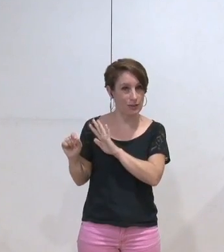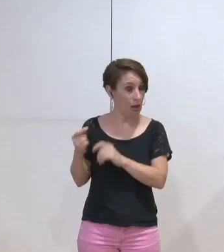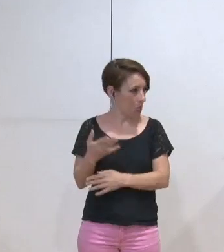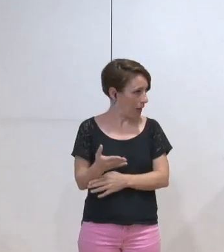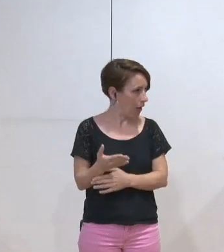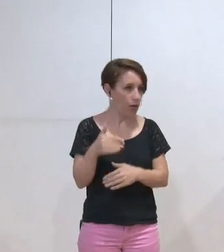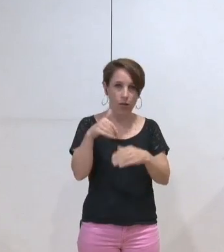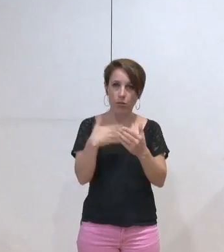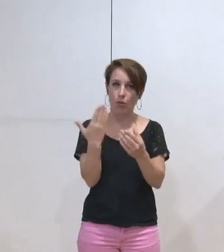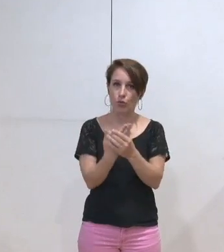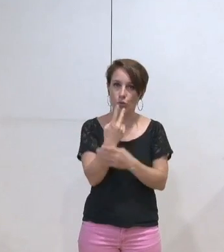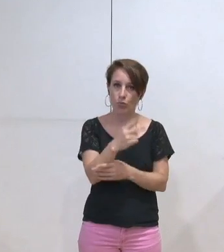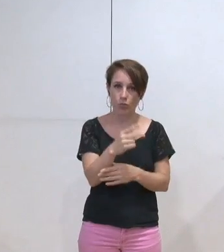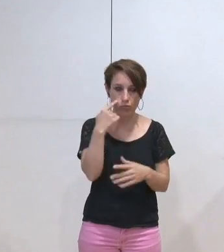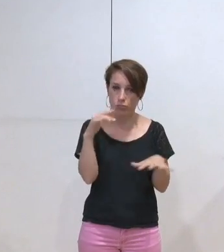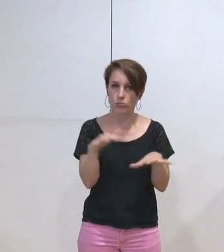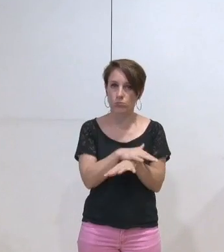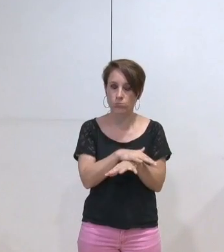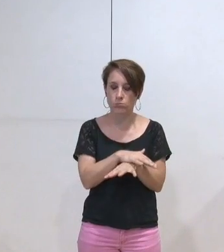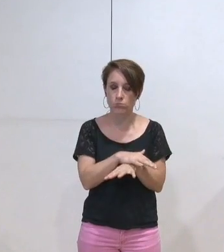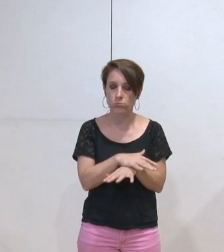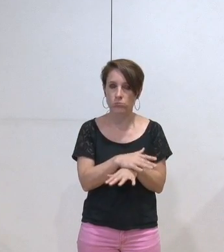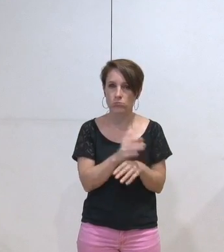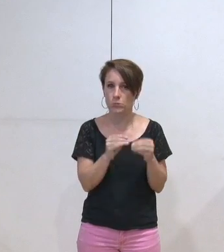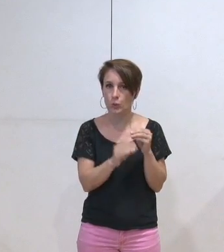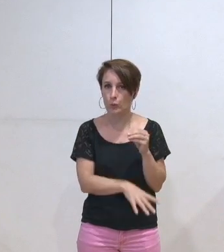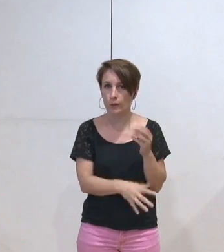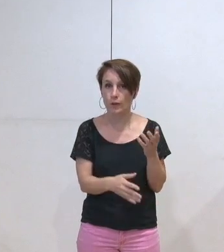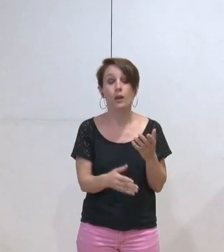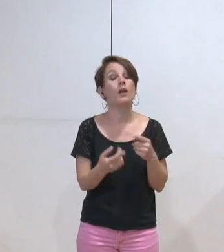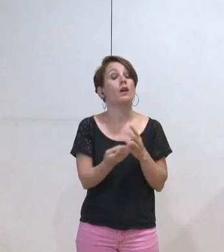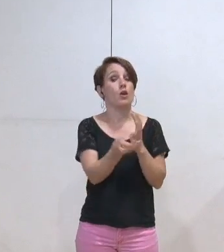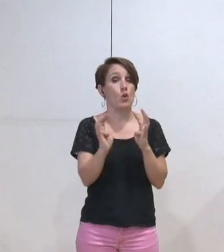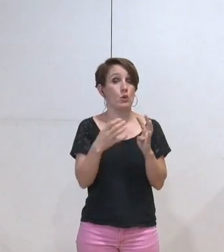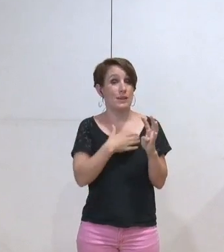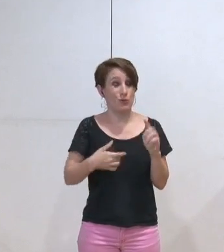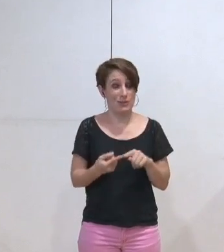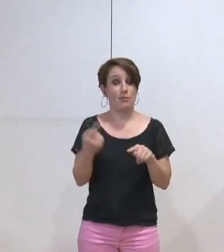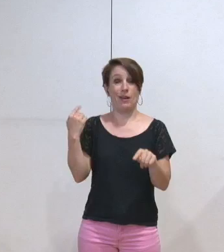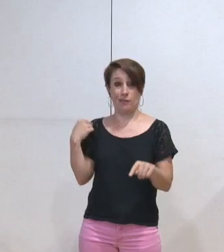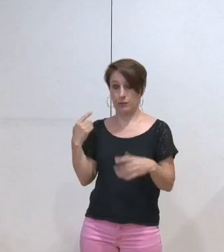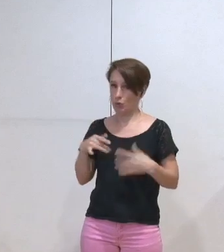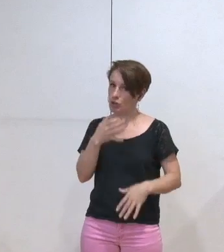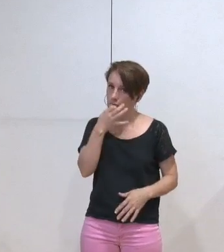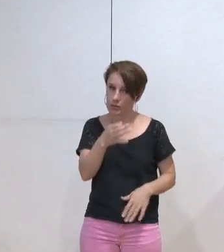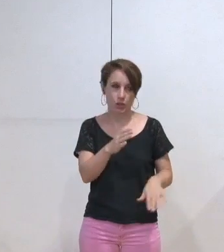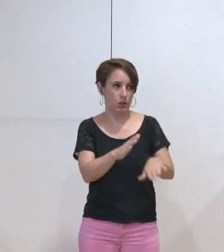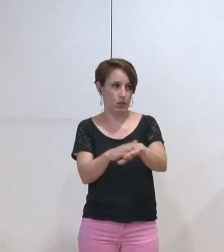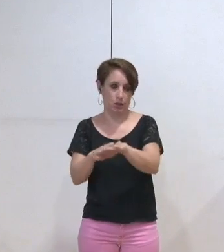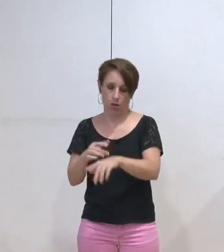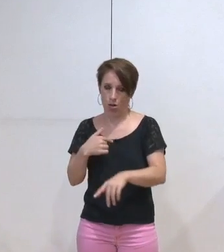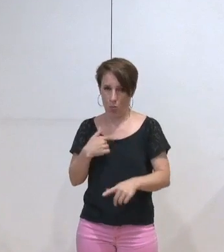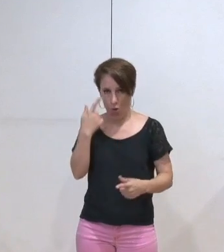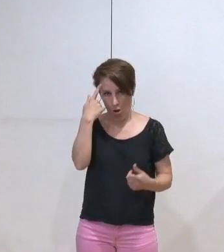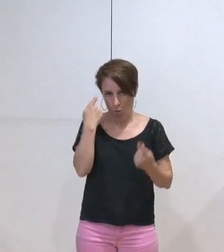dans ce projet et j'ai eu l'occasion de dire lors d'un précédent conseil municipal les craintes que faisait naître notamment la façon